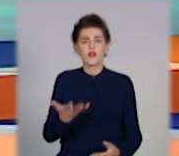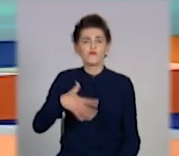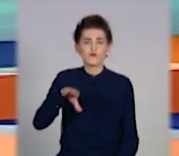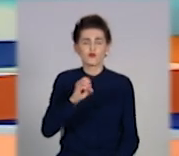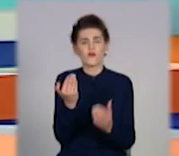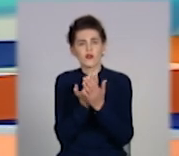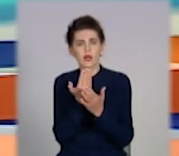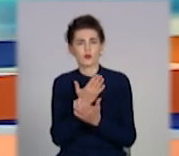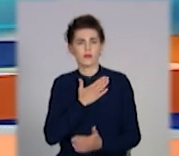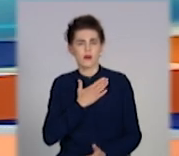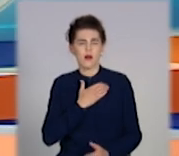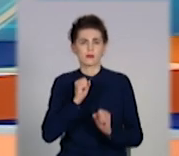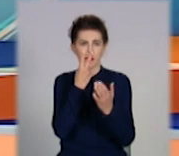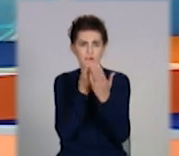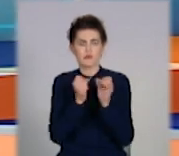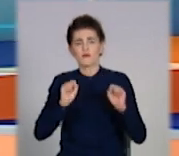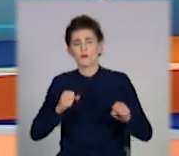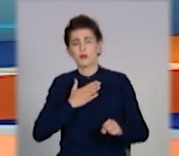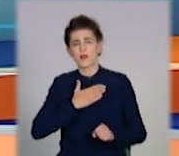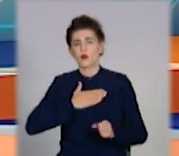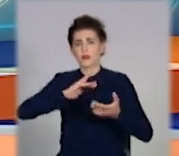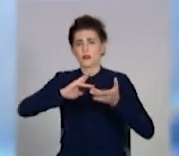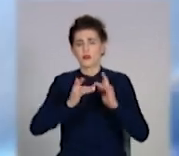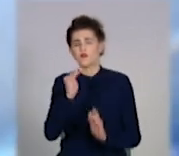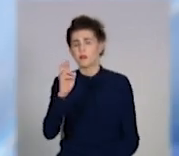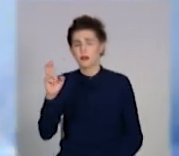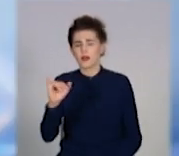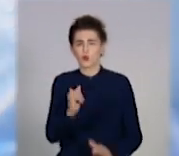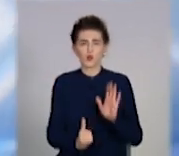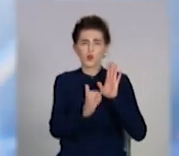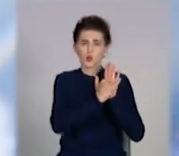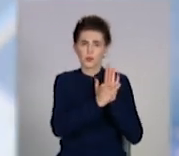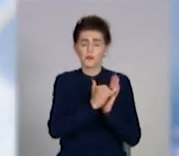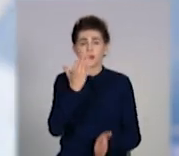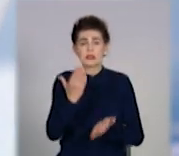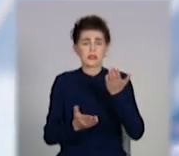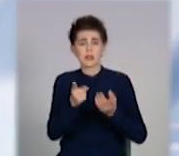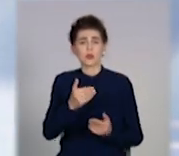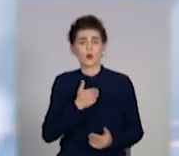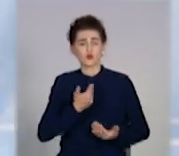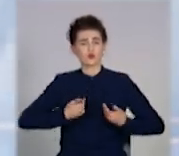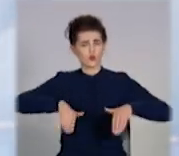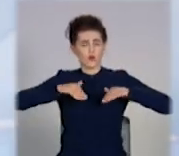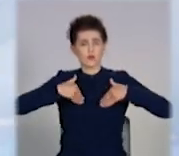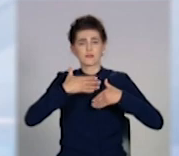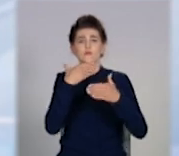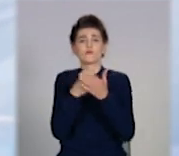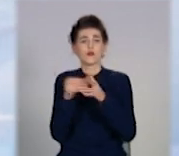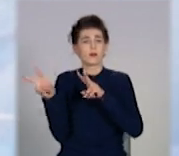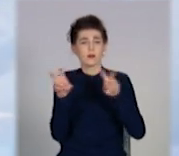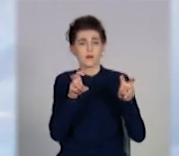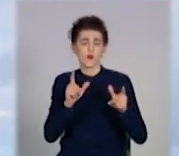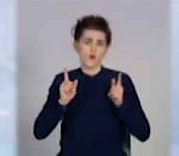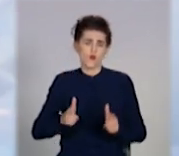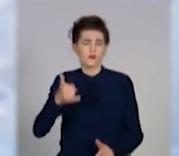сюжети цього випуску ви можете подивитися на наших сторінках у Фейсбуці та Ютубі. А якщо хочете запропонувати власну тему,